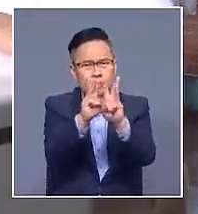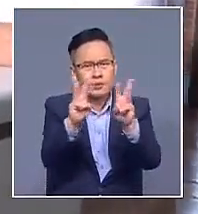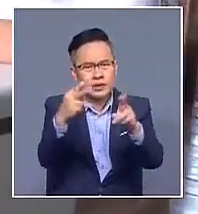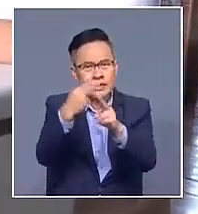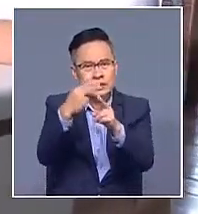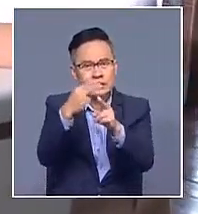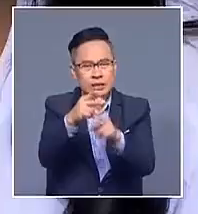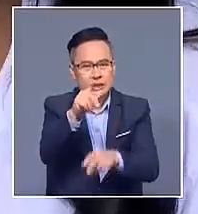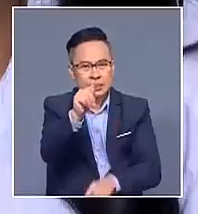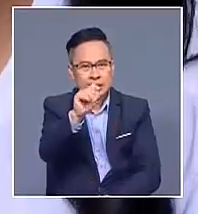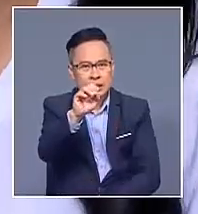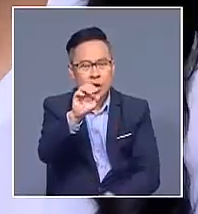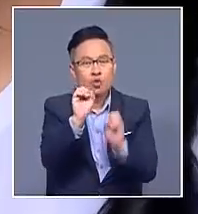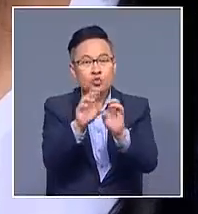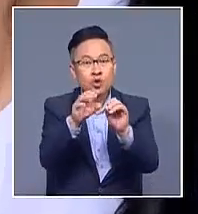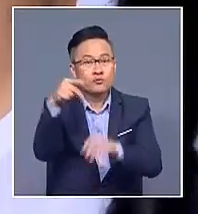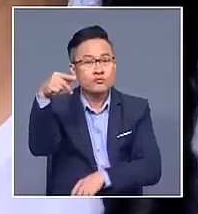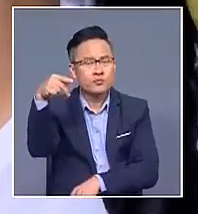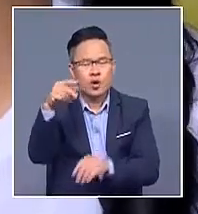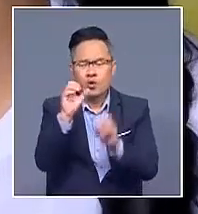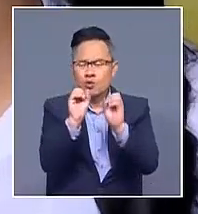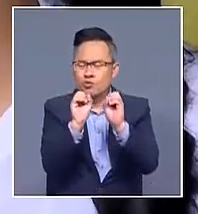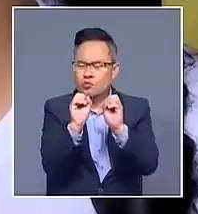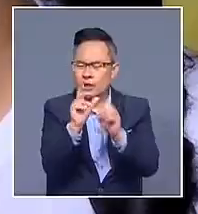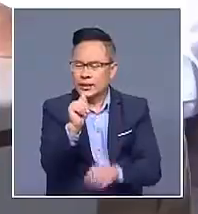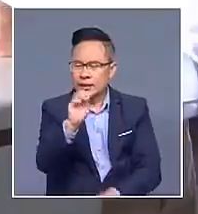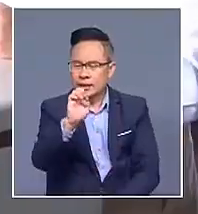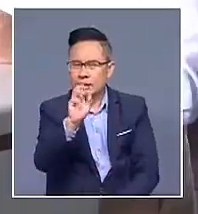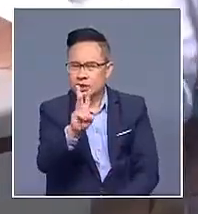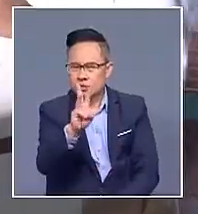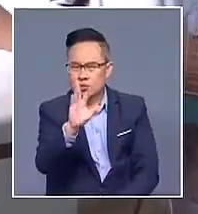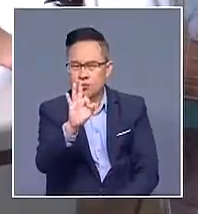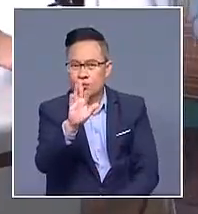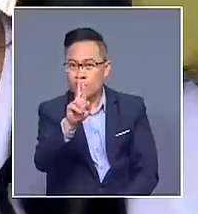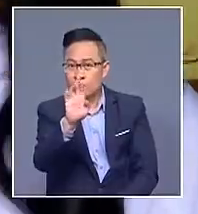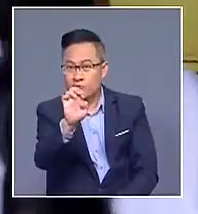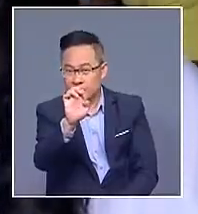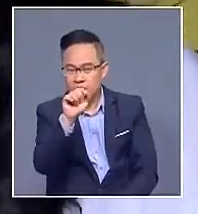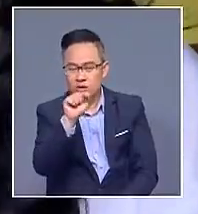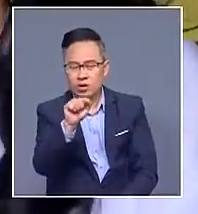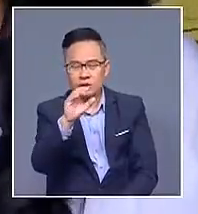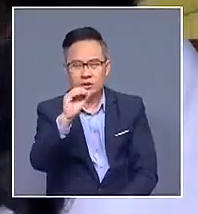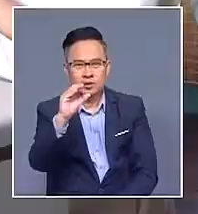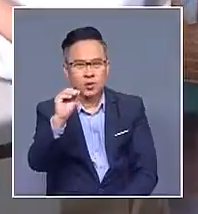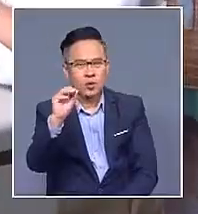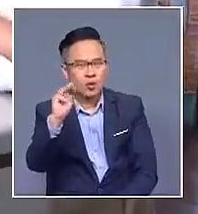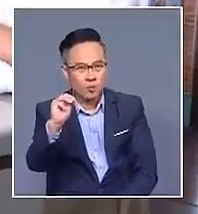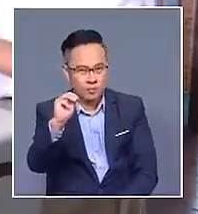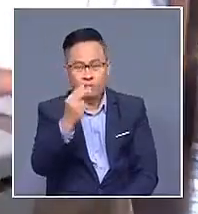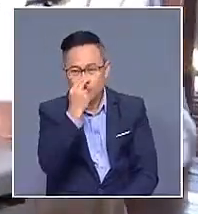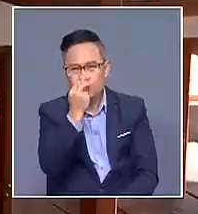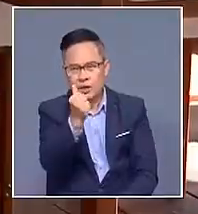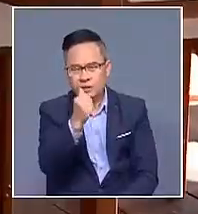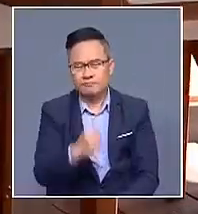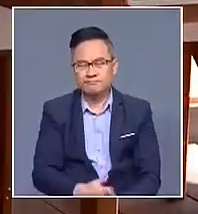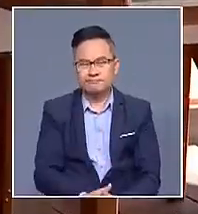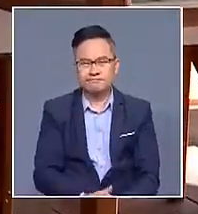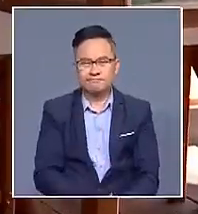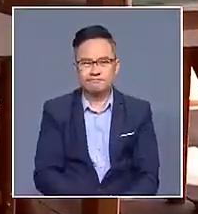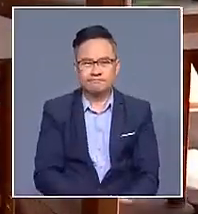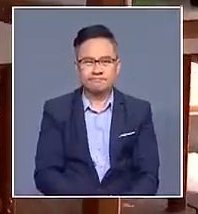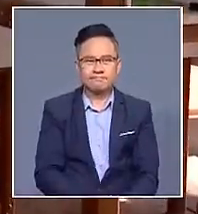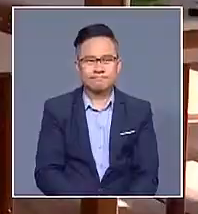อ้ผ่านอินเทอร์เน็ตโอ้พี่อยากเห็นมากเลยเป็นยังไง ไปไหมคะหนูจะพาไปค่ะไปเรียนกันเลยค่ะ ไปกันดีกว่า